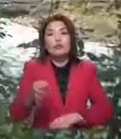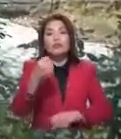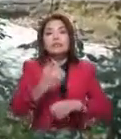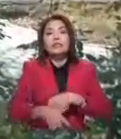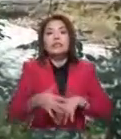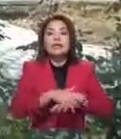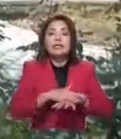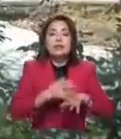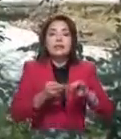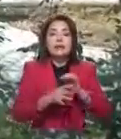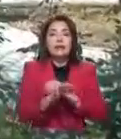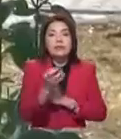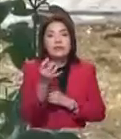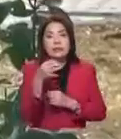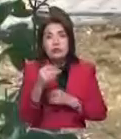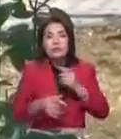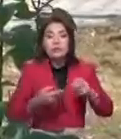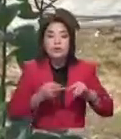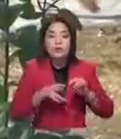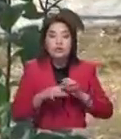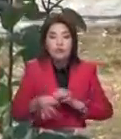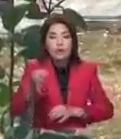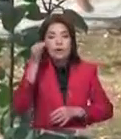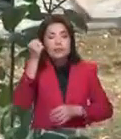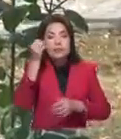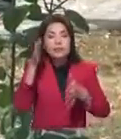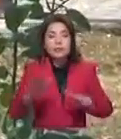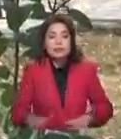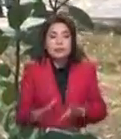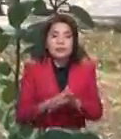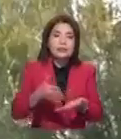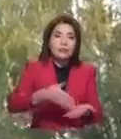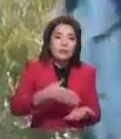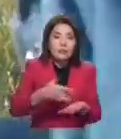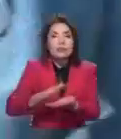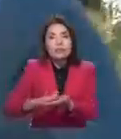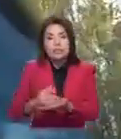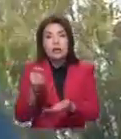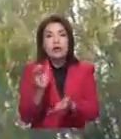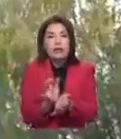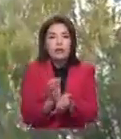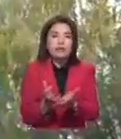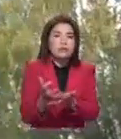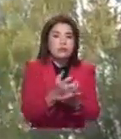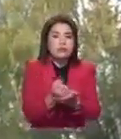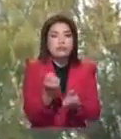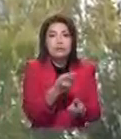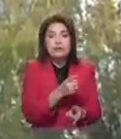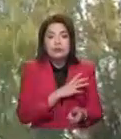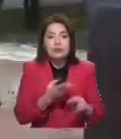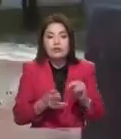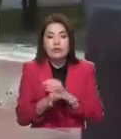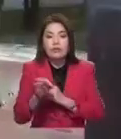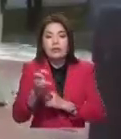халық көп жүретін саяси қуғын-сүргін құрбандарын еске алу ескерткішінің маңын тазалап, сыпырып, тырмалап, қоқысын да қалдырмай шығарды. Белсенді жастар ескерткішті